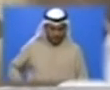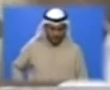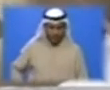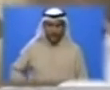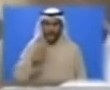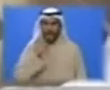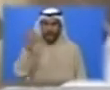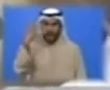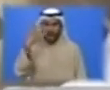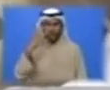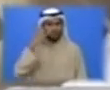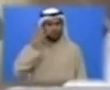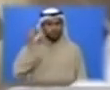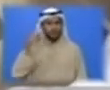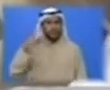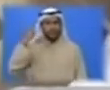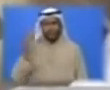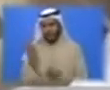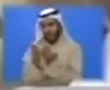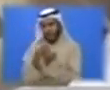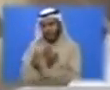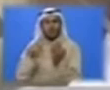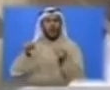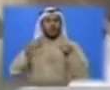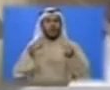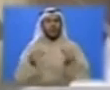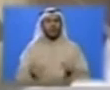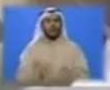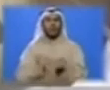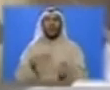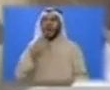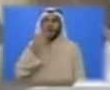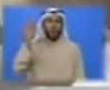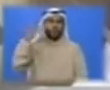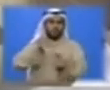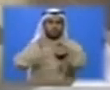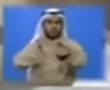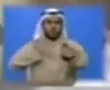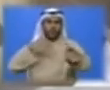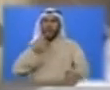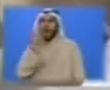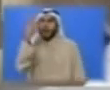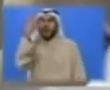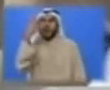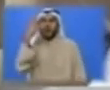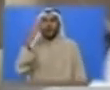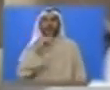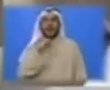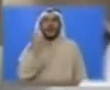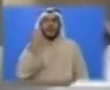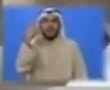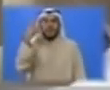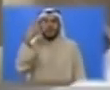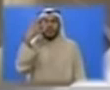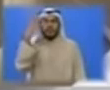عند الإشارة يوقف وينسى نفسه بسبب إنه هو قاعد بالواتساب والناس وراه واقفين، وتسكر الإشارة وهو